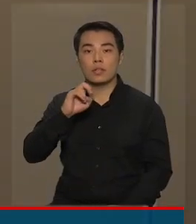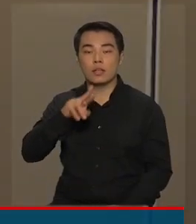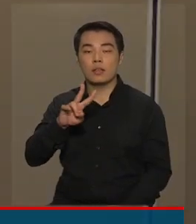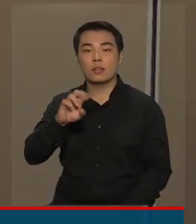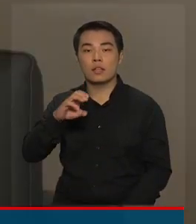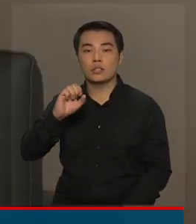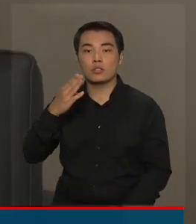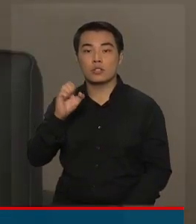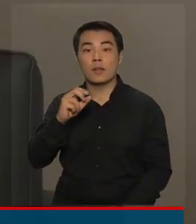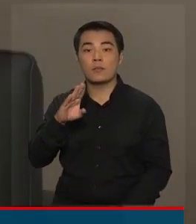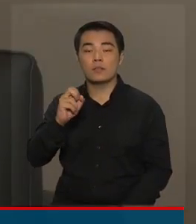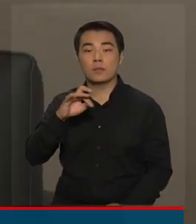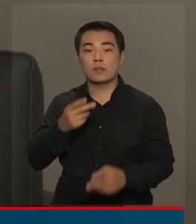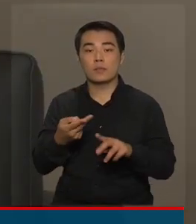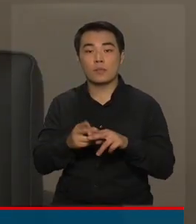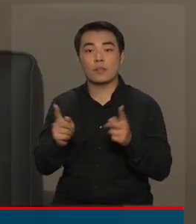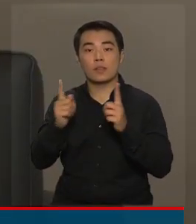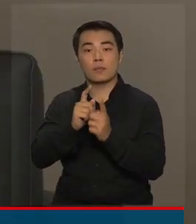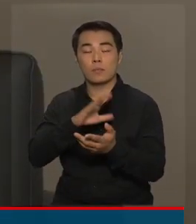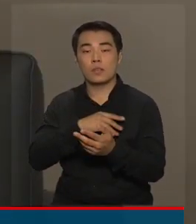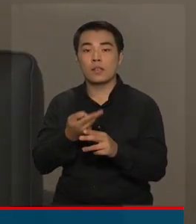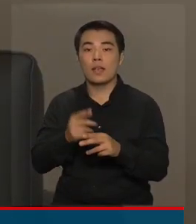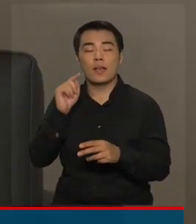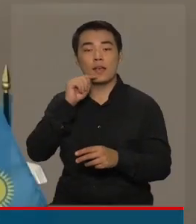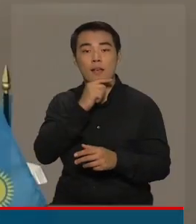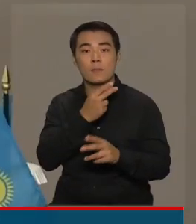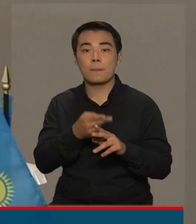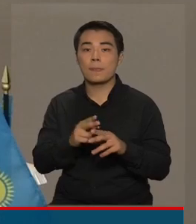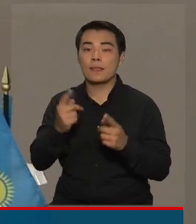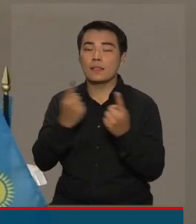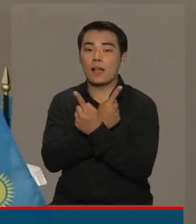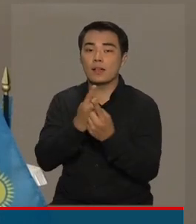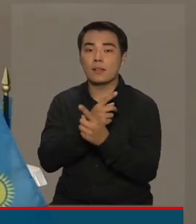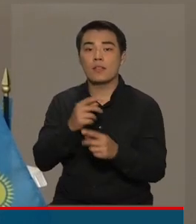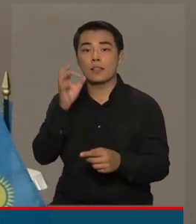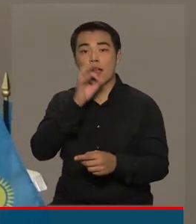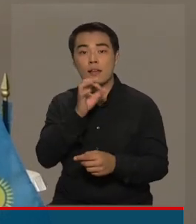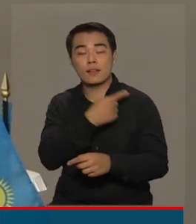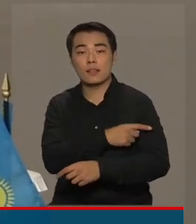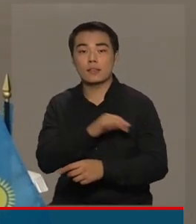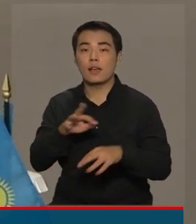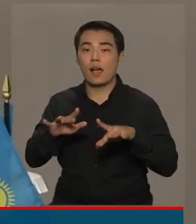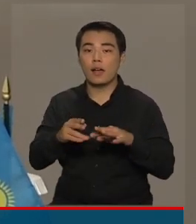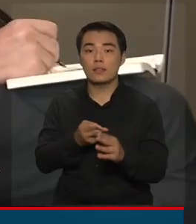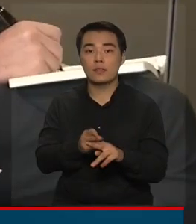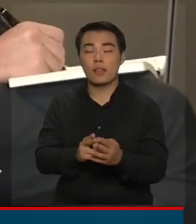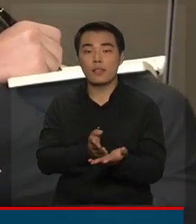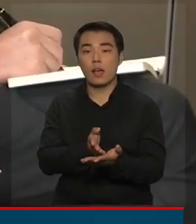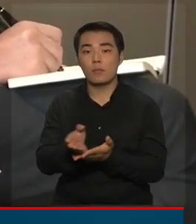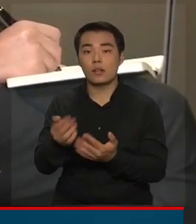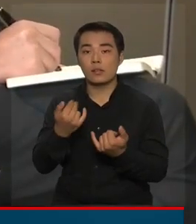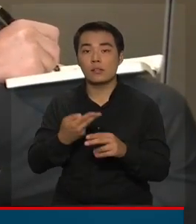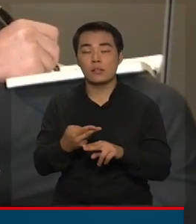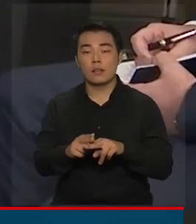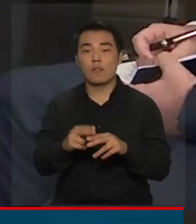Перс Мулсарменді келісі жүргізді. Тараптар сауда экономикалық, көлік, логистика, фармацевтика және IT индустрия саласындағы